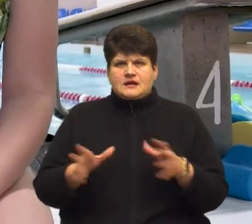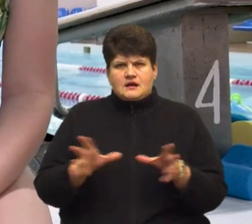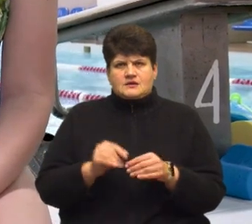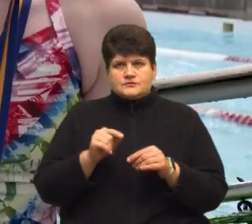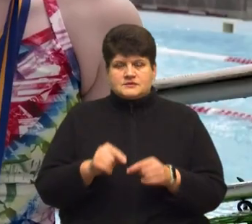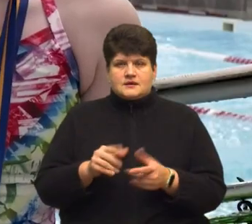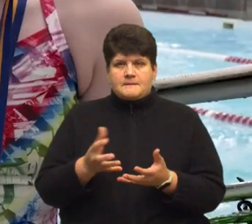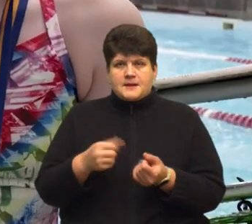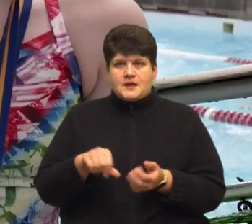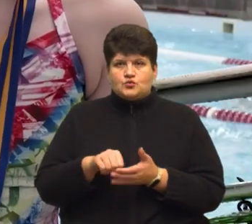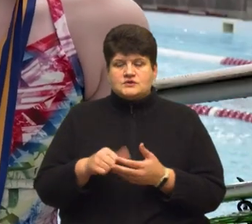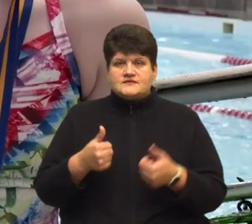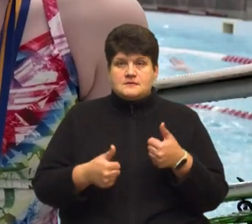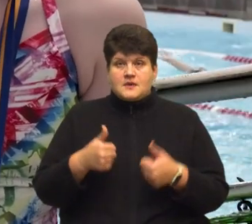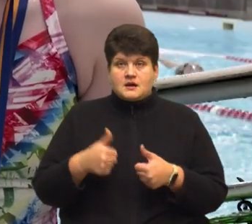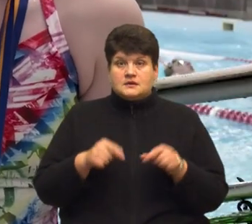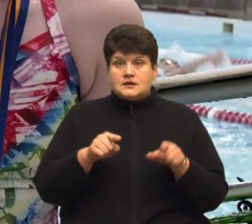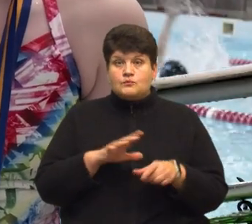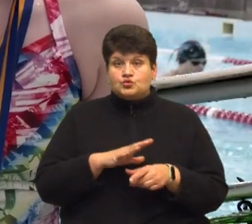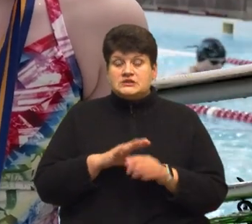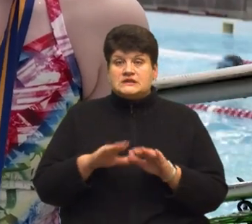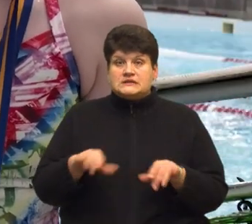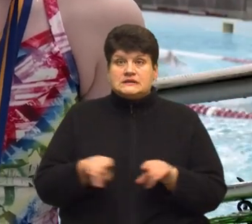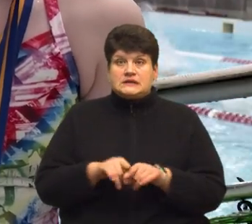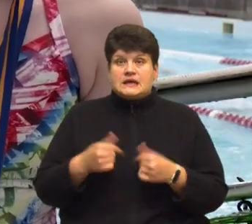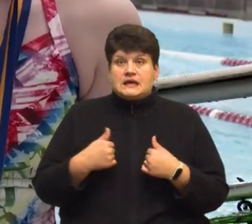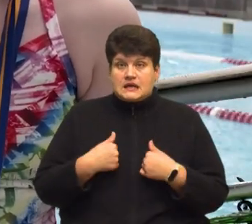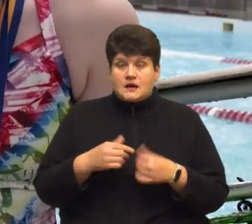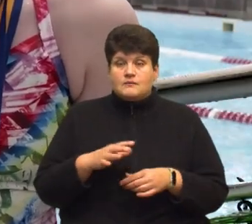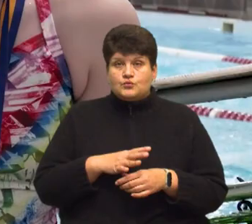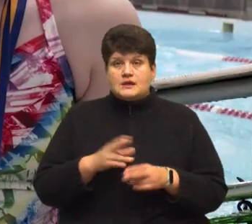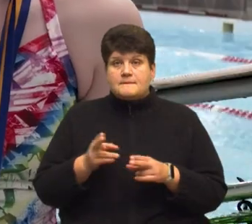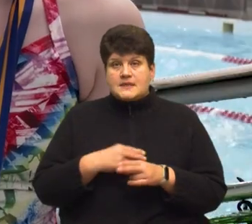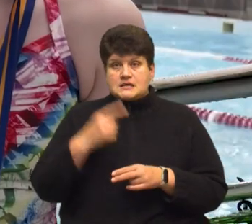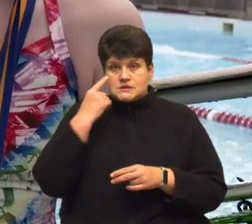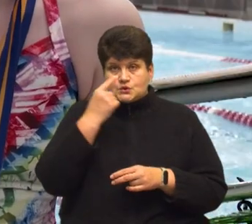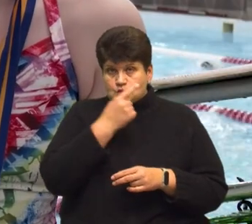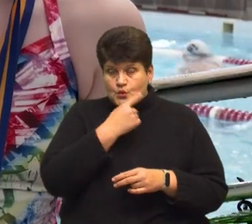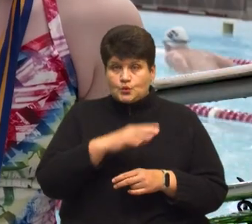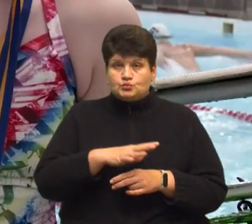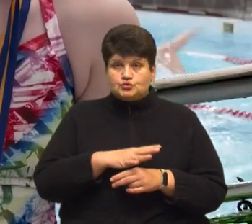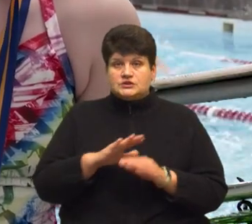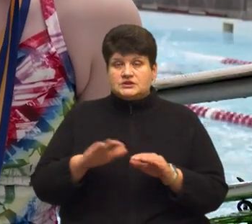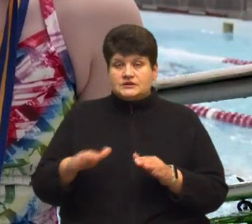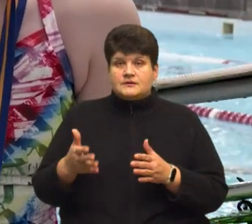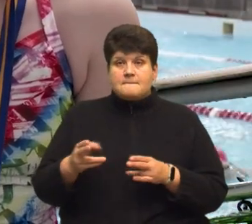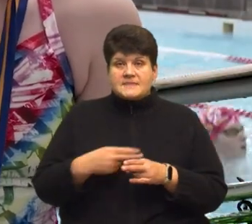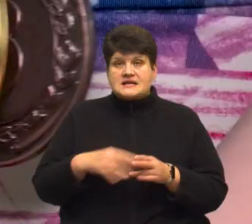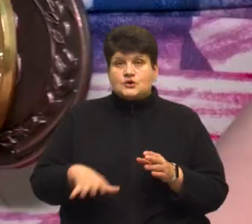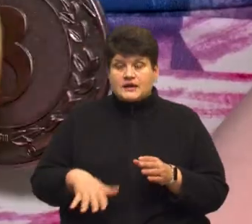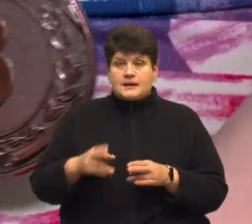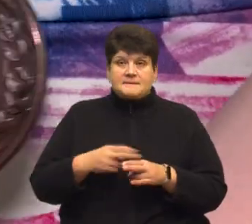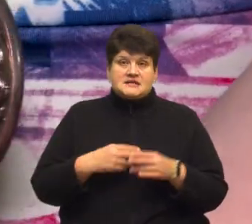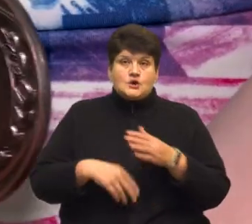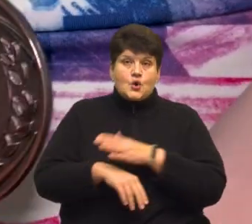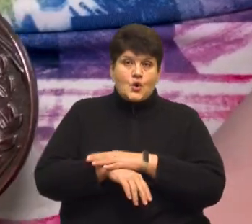змаганнях Ну там були діти такі та Як я були без зору була одна дівчинка без ноги без ноги одна без руки